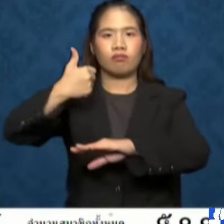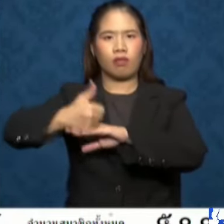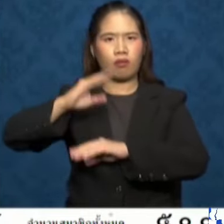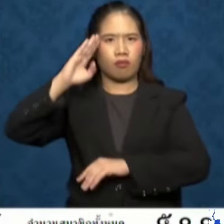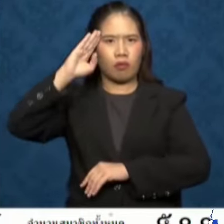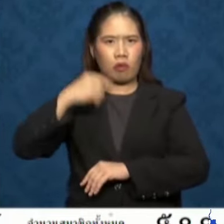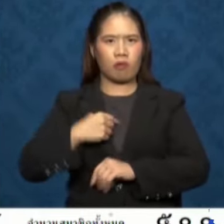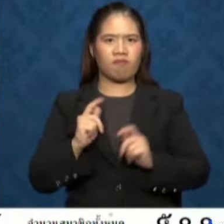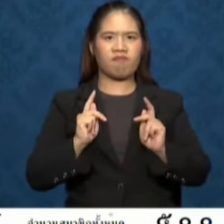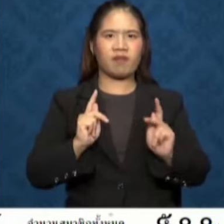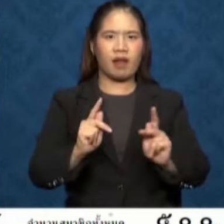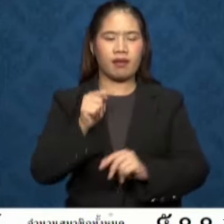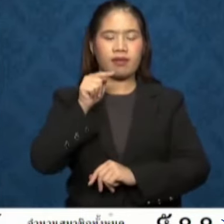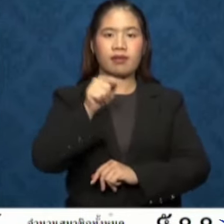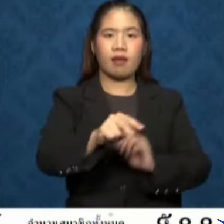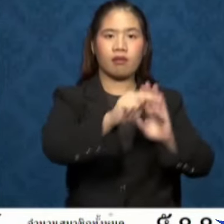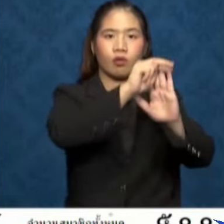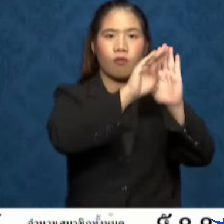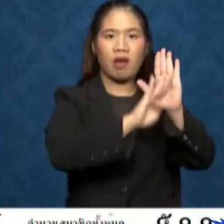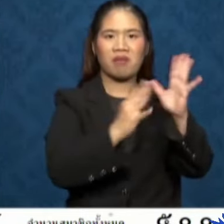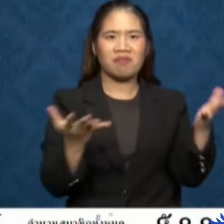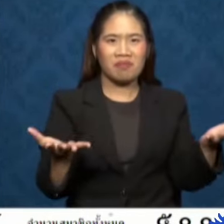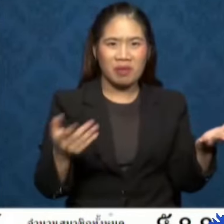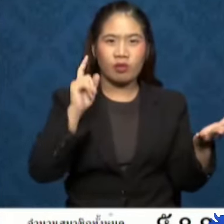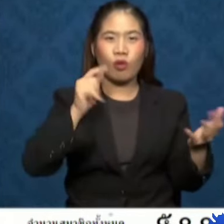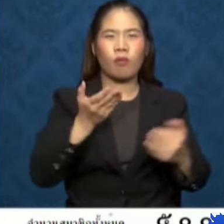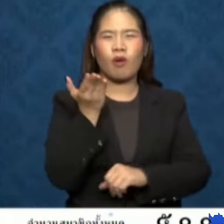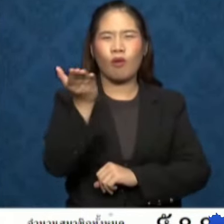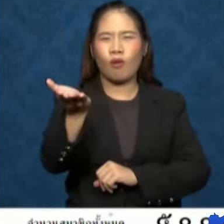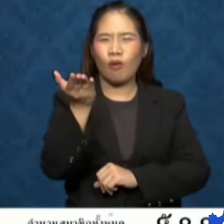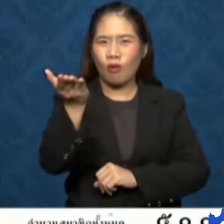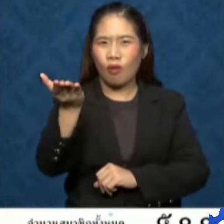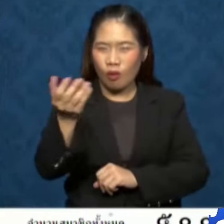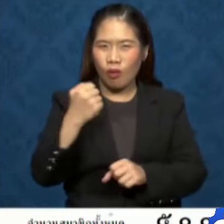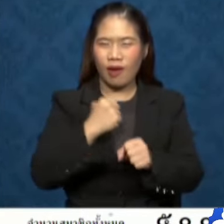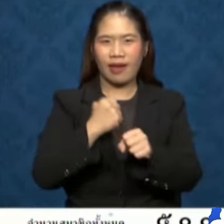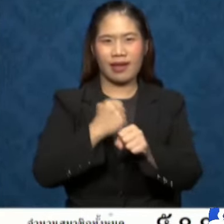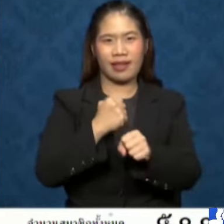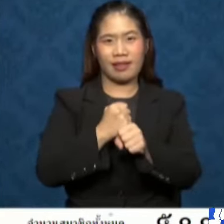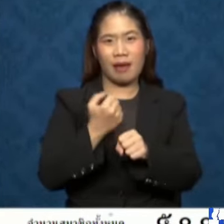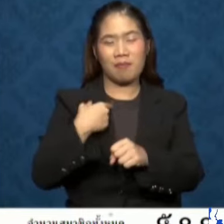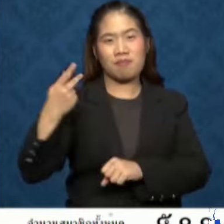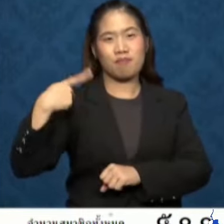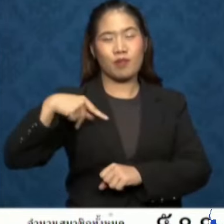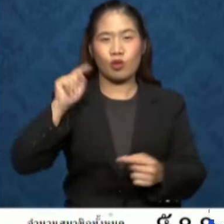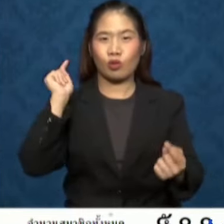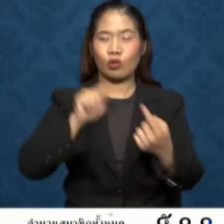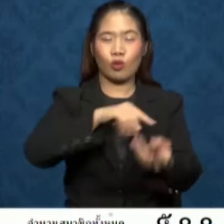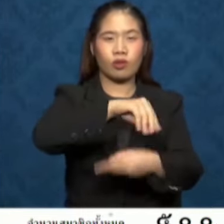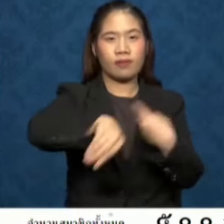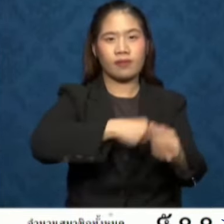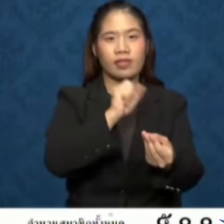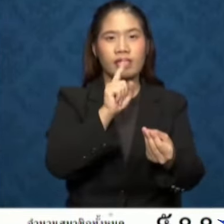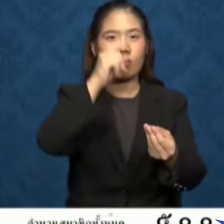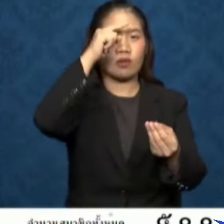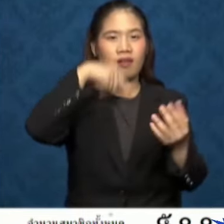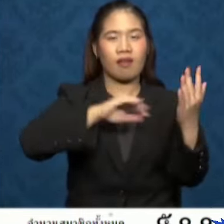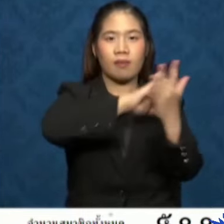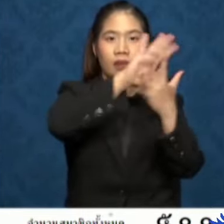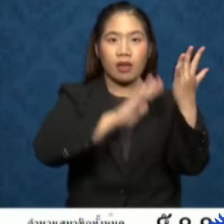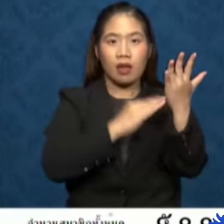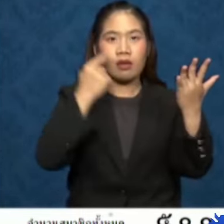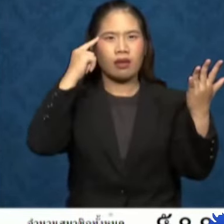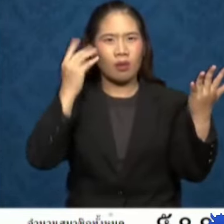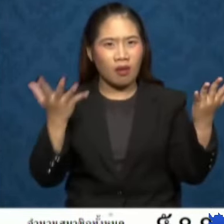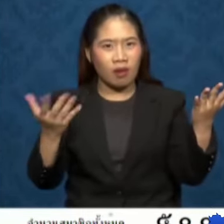กล้าสั่งการเชิงนโยบายต้องมาขอร้องกองทัพให้ทำในสิ่งที่เป็นประโยชน์ต่อเศรษฐกิจของประเทศอย่างนี้